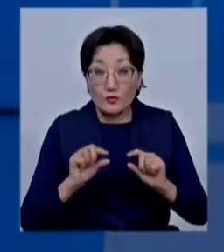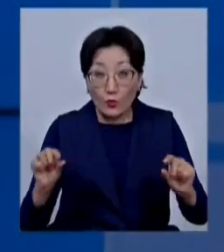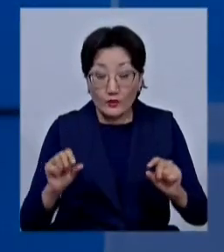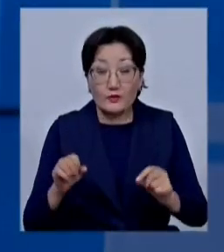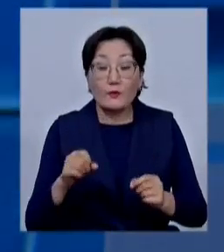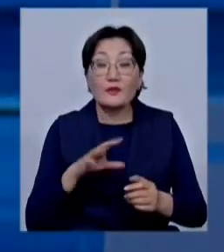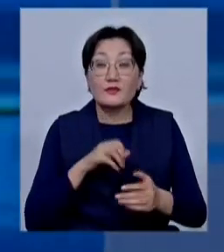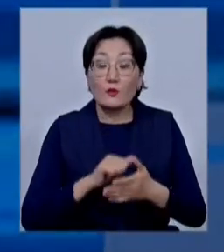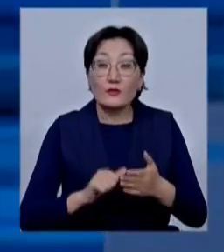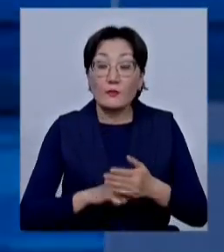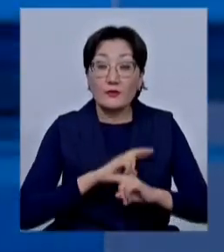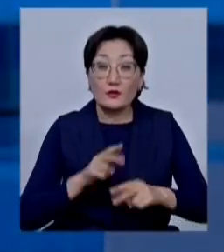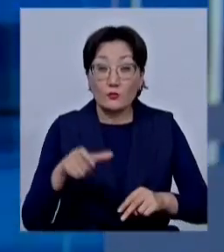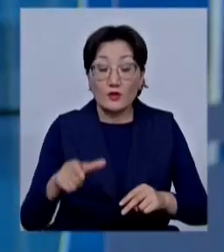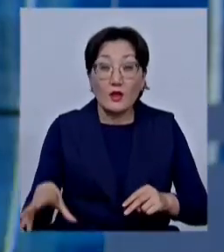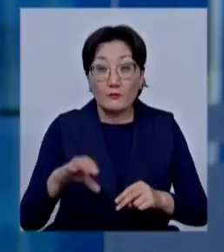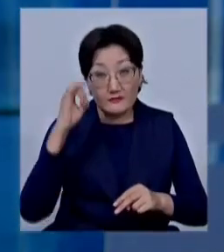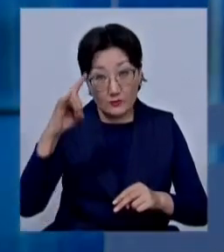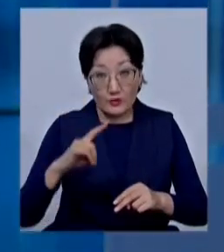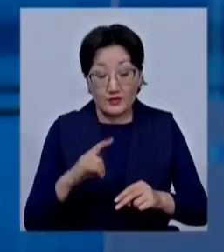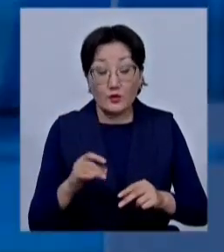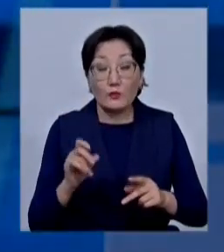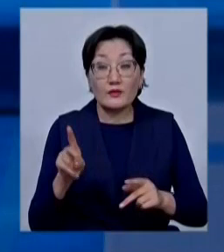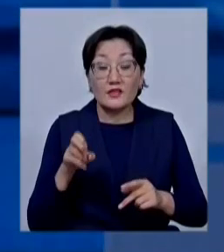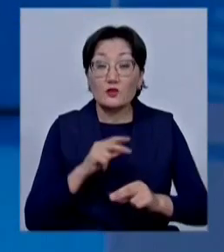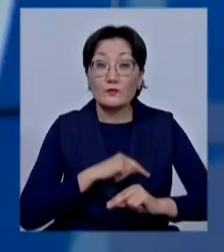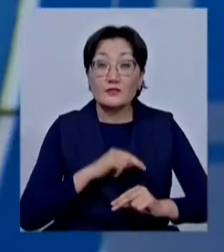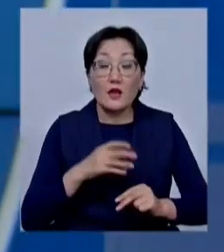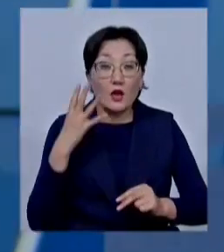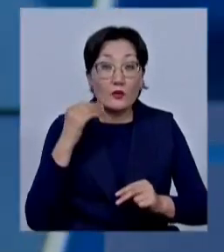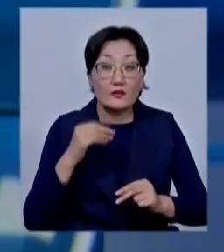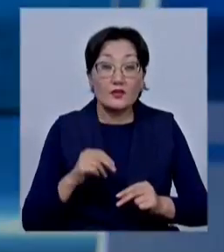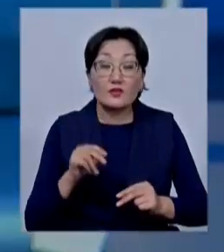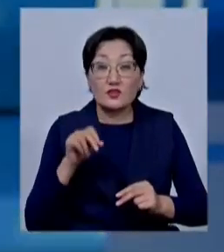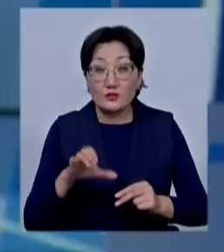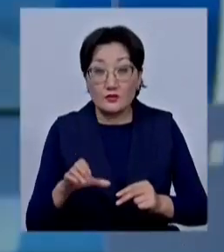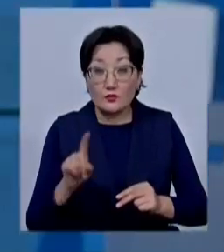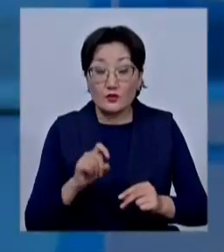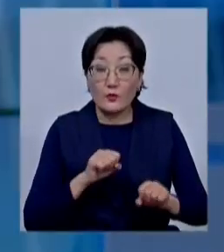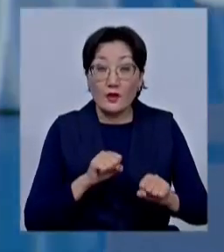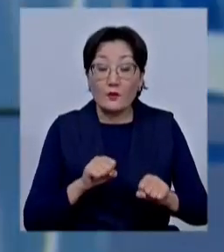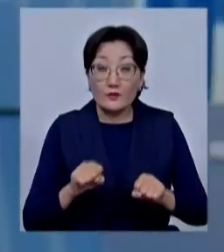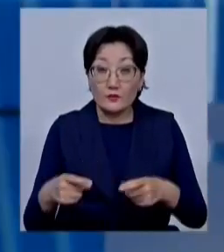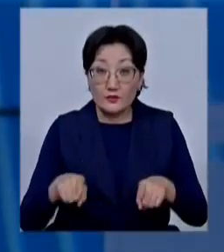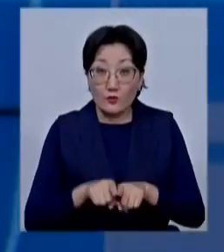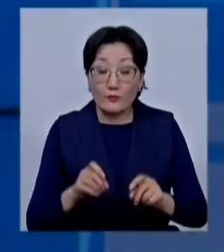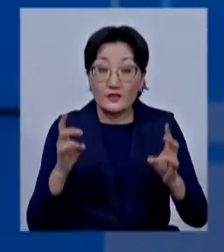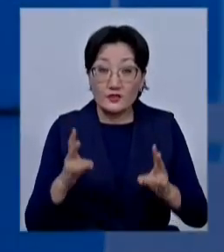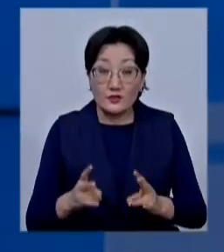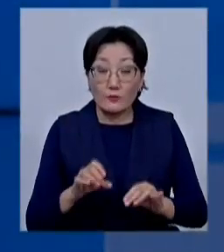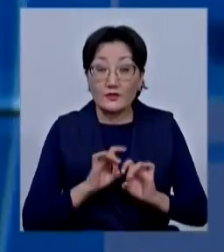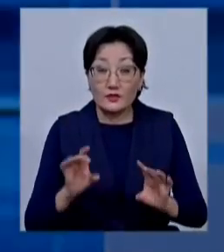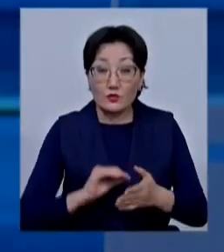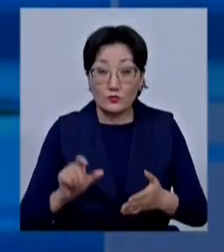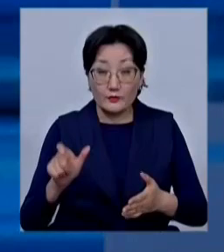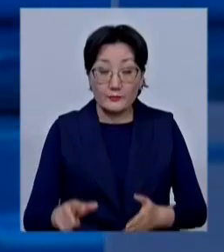становится причиной гибели людей по всей стране. О том, как работают алматинские ЧСники, чтобы предотвратить подобную трагедию,